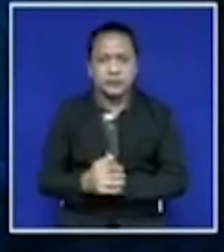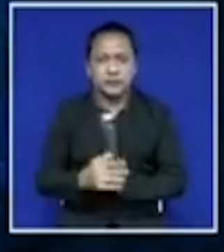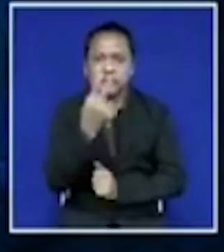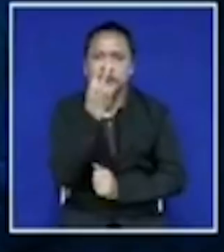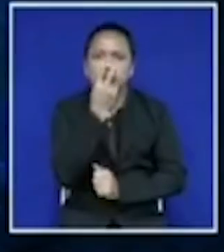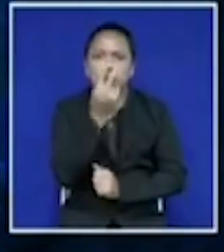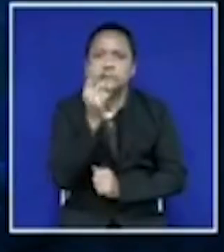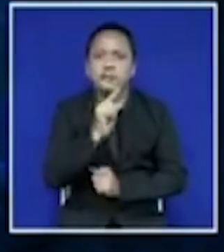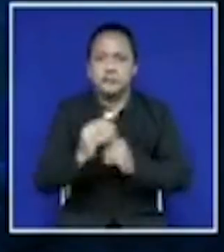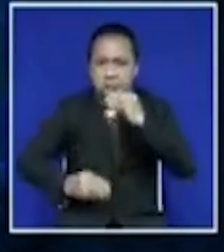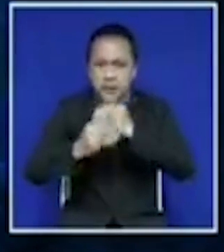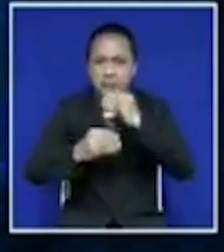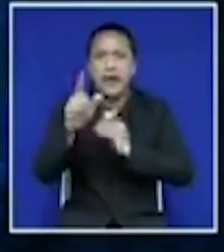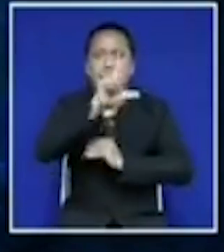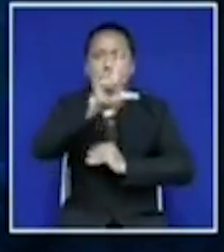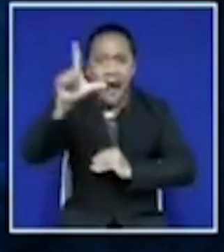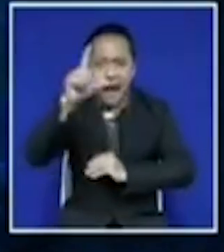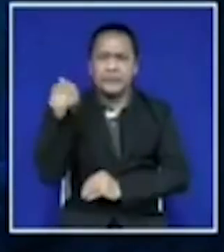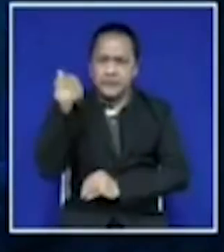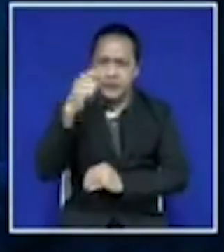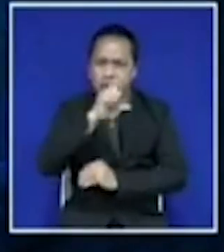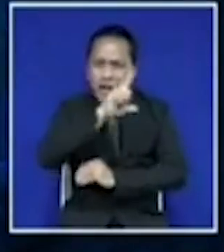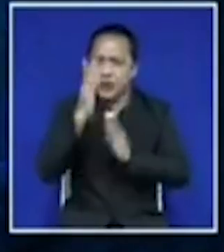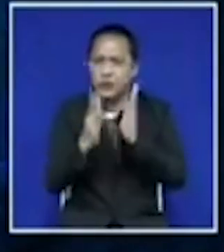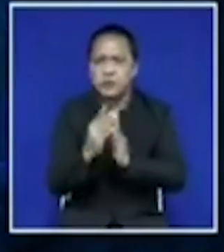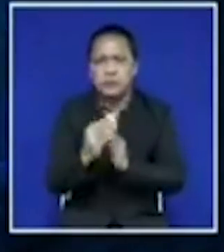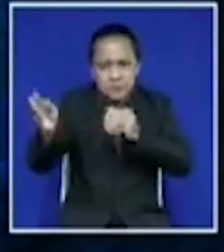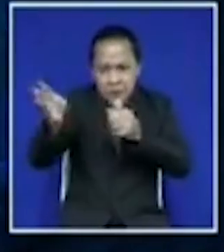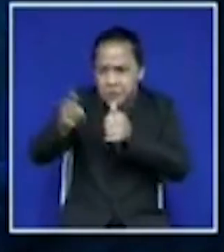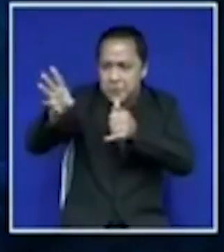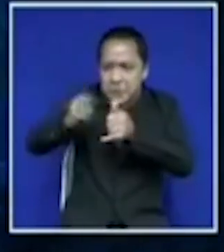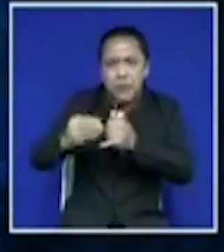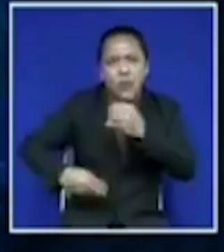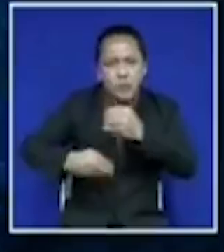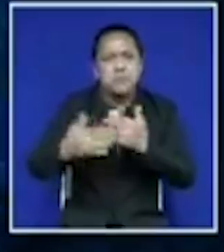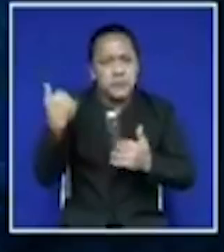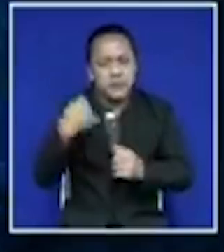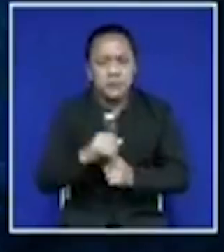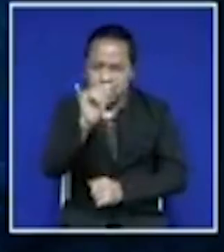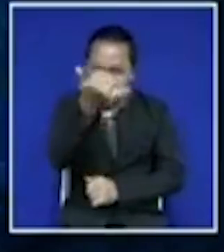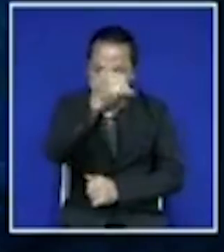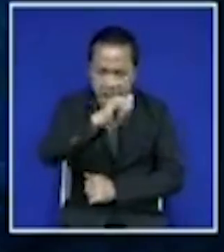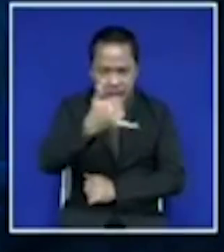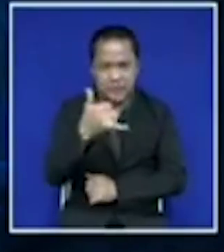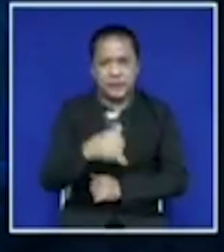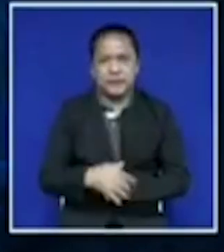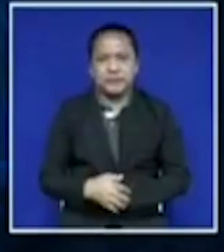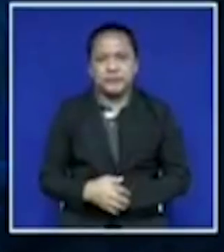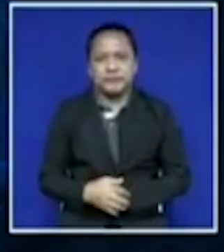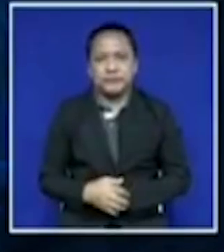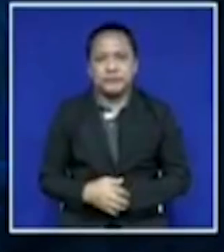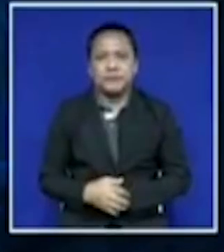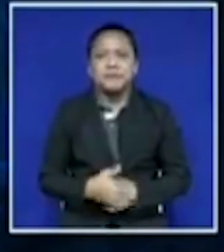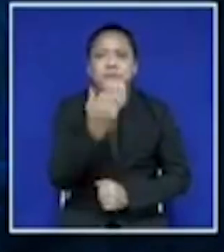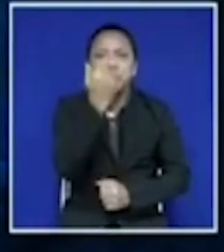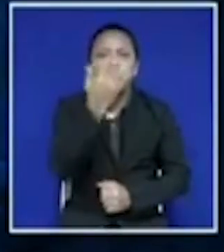ไหมครับว่าเพิ่มกันวันละล้านผมว่าตอนนี้ก็ชักไม่แน่ใจอาจจะได้เห็นเร็วๆนี้ด้วยก็ได้นะครับเพราะว่า